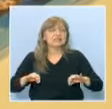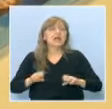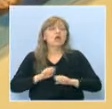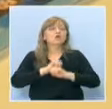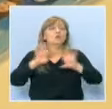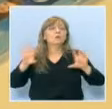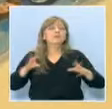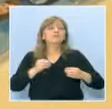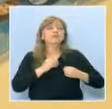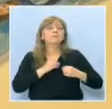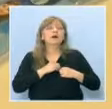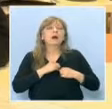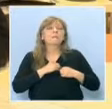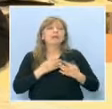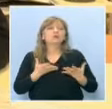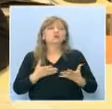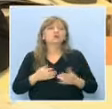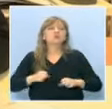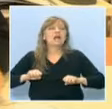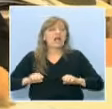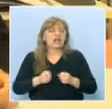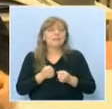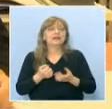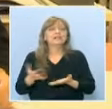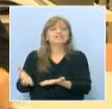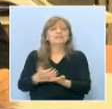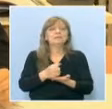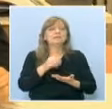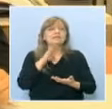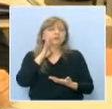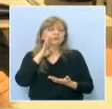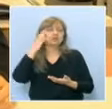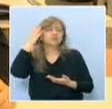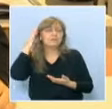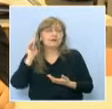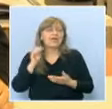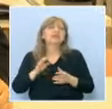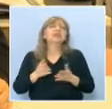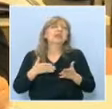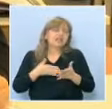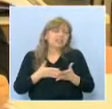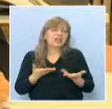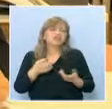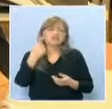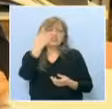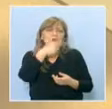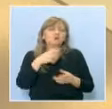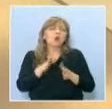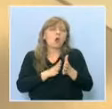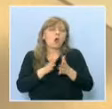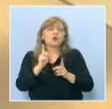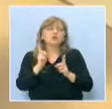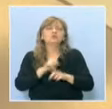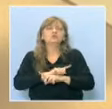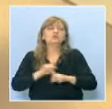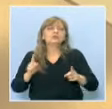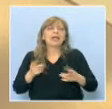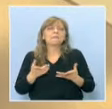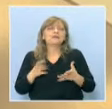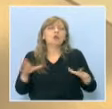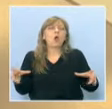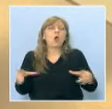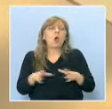кампания за събиране на средства, доброволно, от родители, даже от лица, които нямат нищо общо с училището, включително физически и